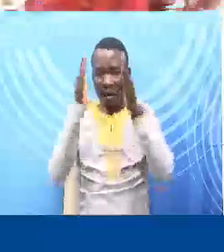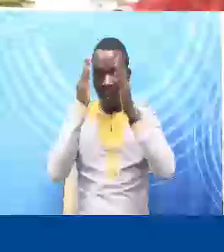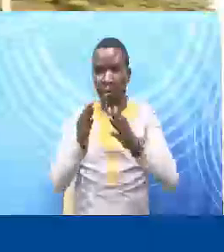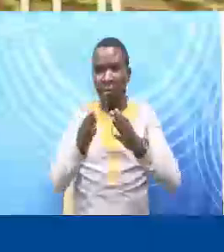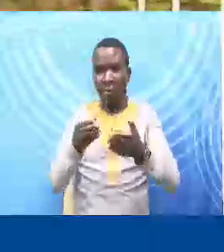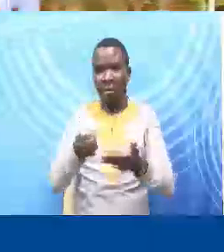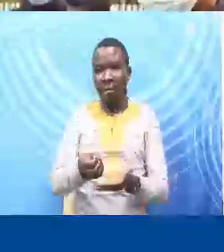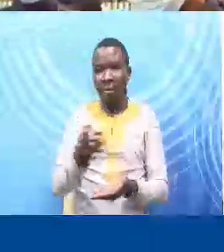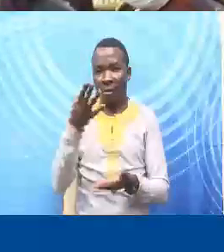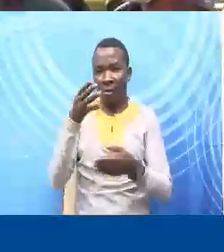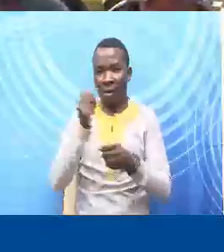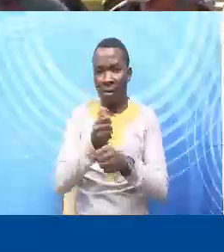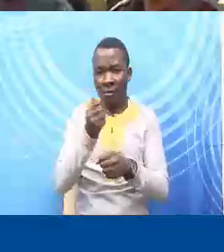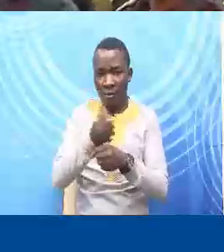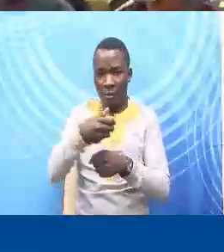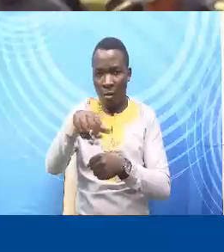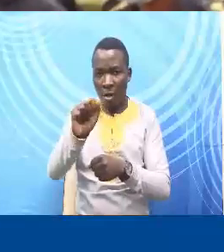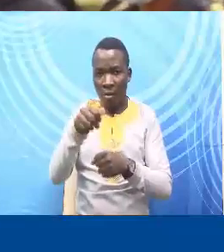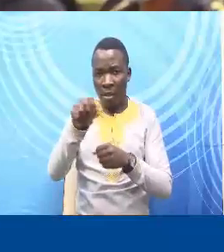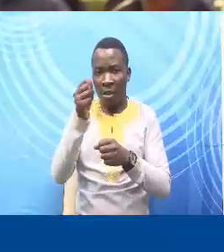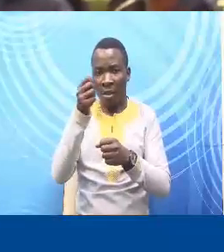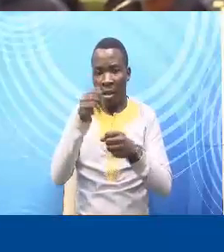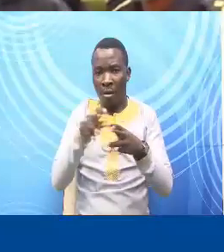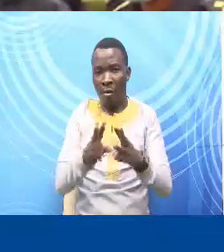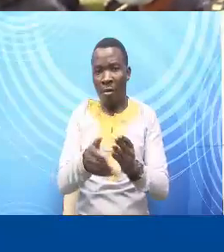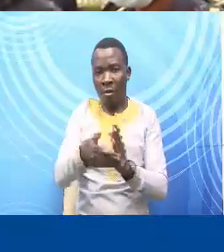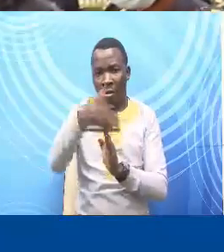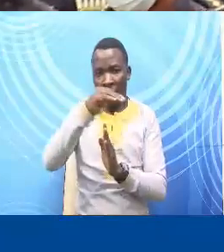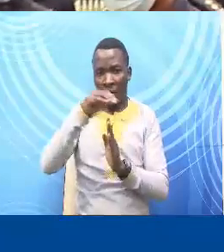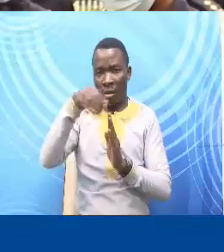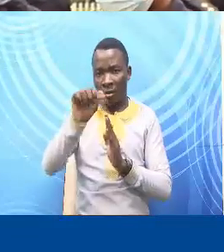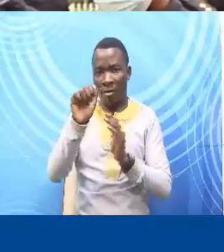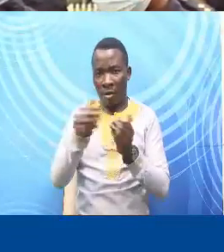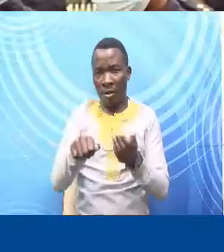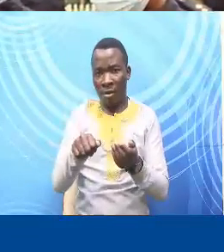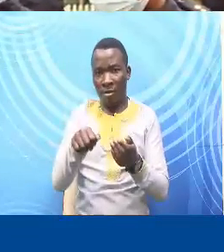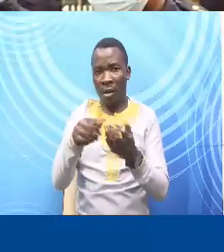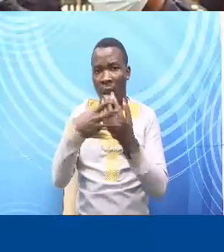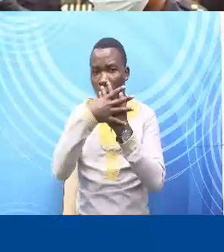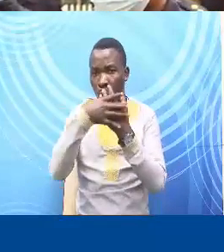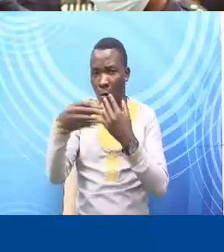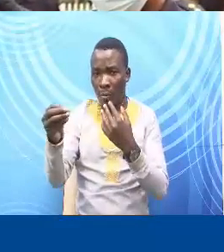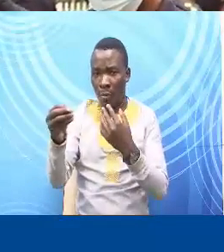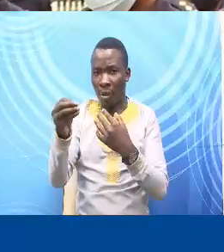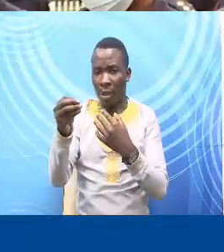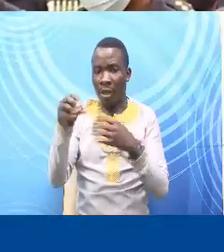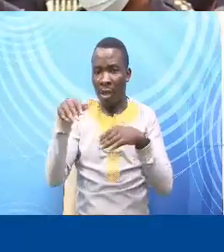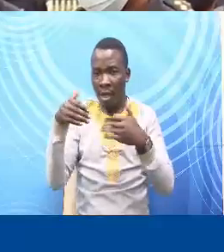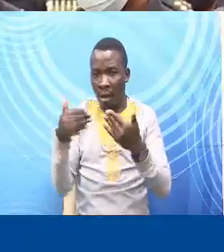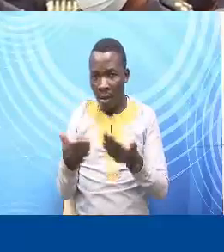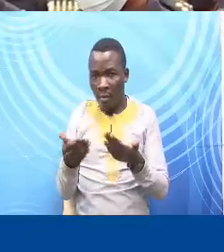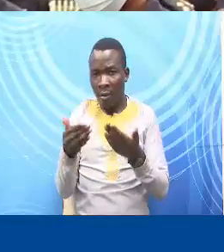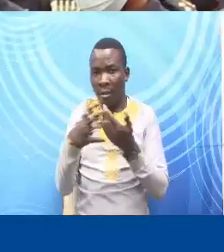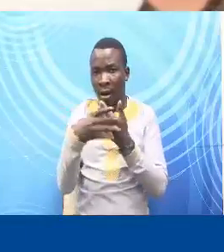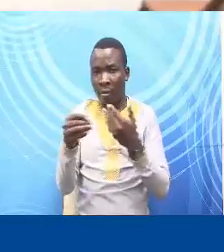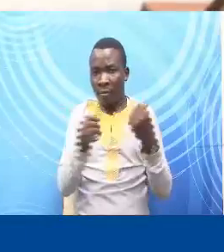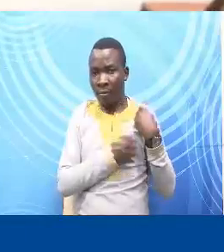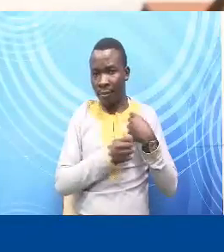bwa kinyamwuga ashimangira ko ibi byatuma nabo batera ikirenge nta mana n'isa cyangwa nta kabuza mu kintwari